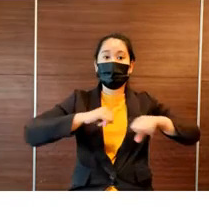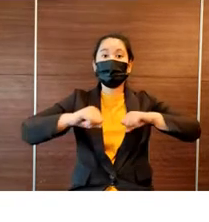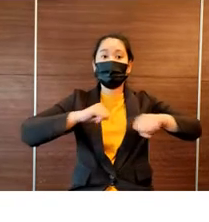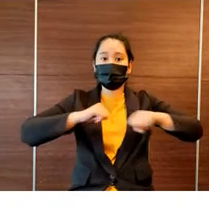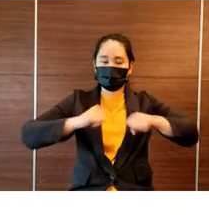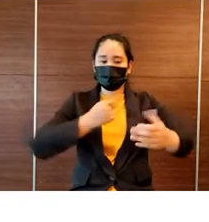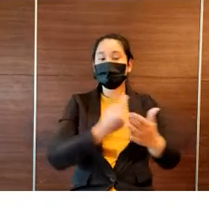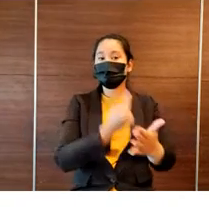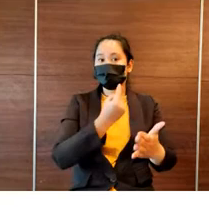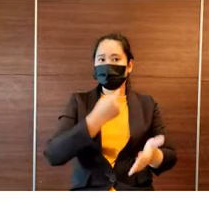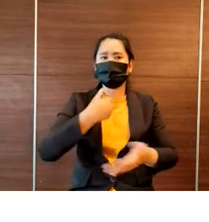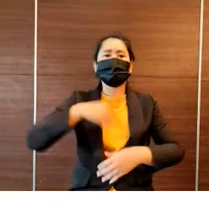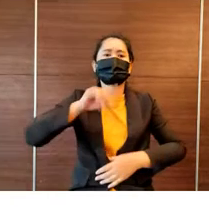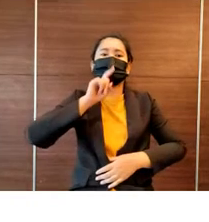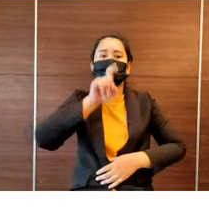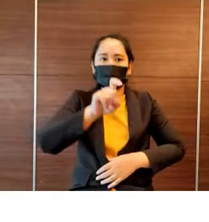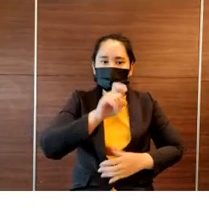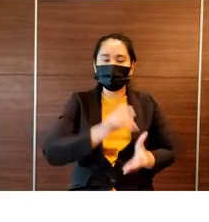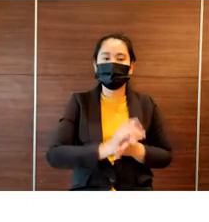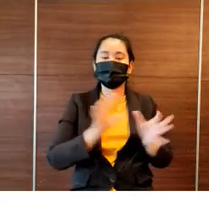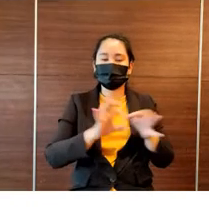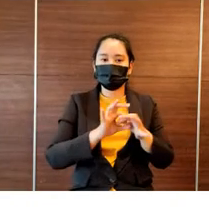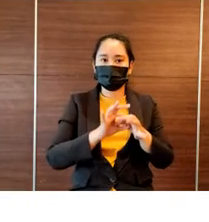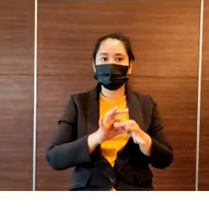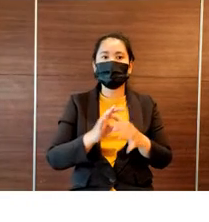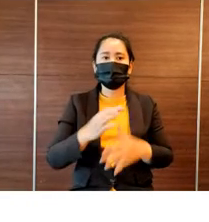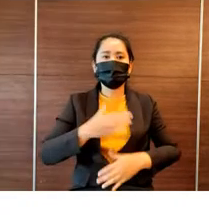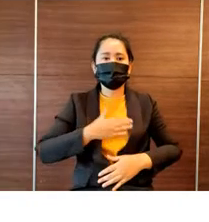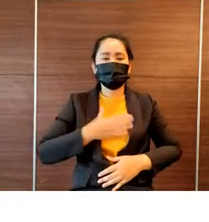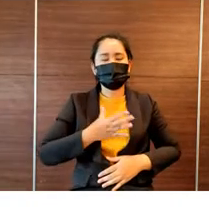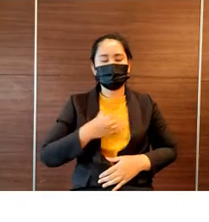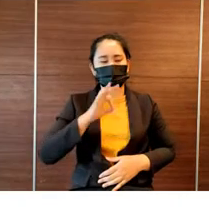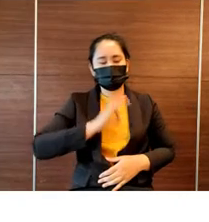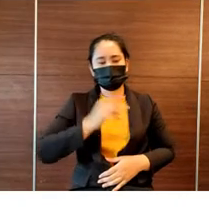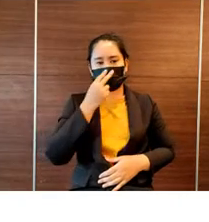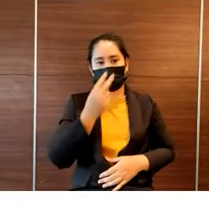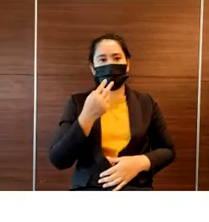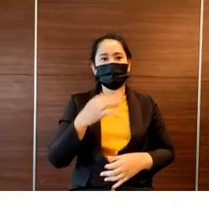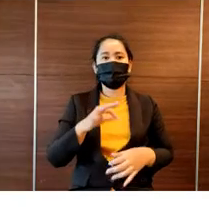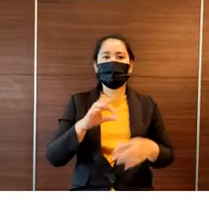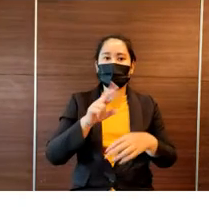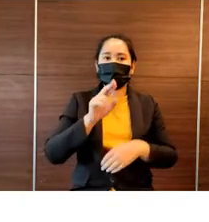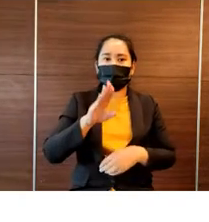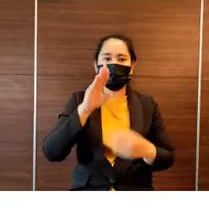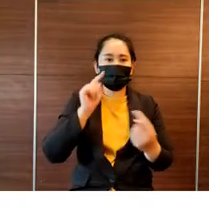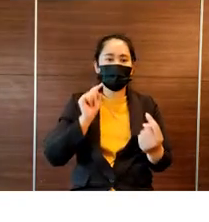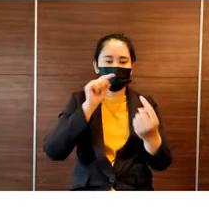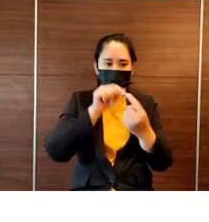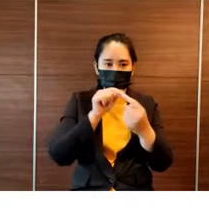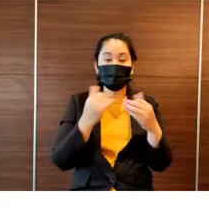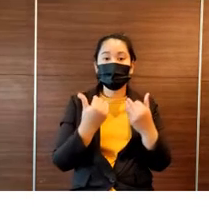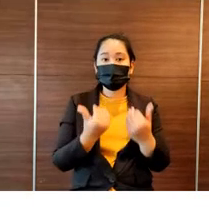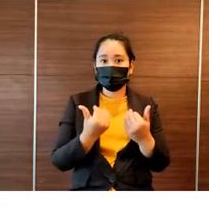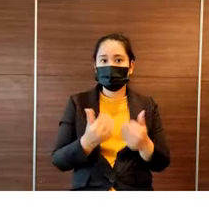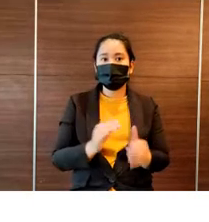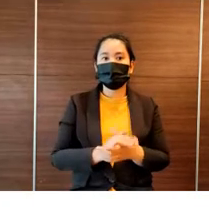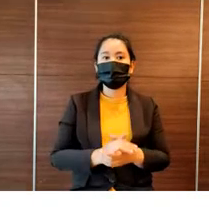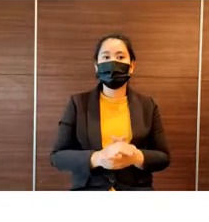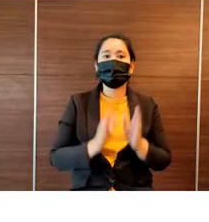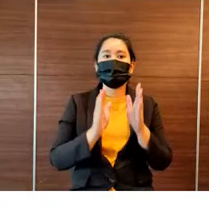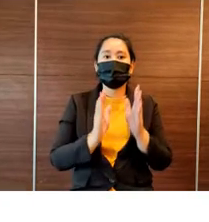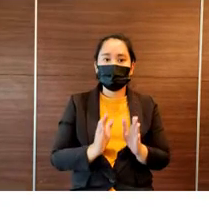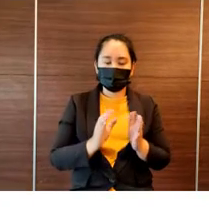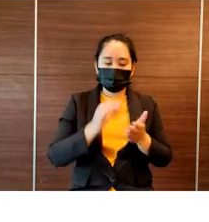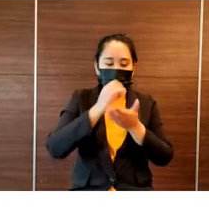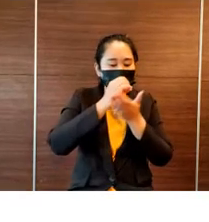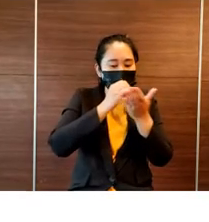ผมในการเข้าถึงนะครับสำหรับนิกนะครับนิกรู้สึกว่าปัจจุบันนะครับสำหรับผู้ใช้สารเสพติดร่วม